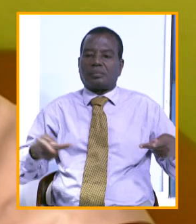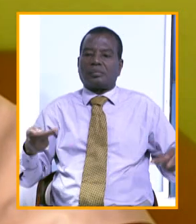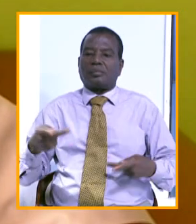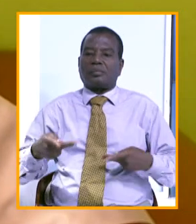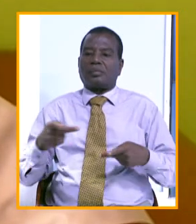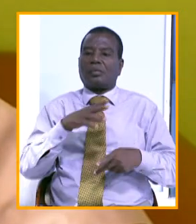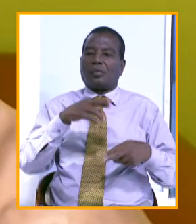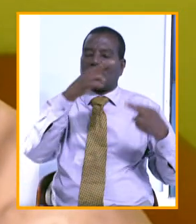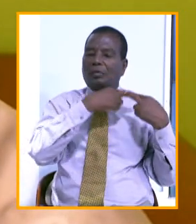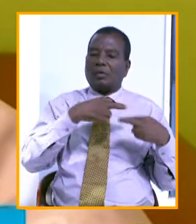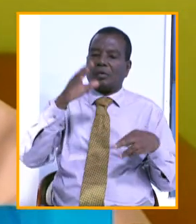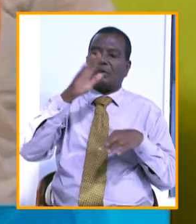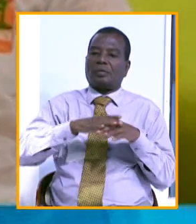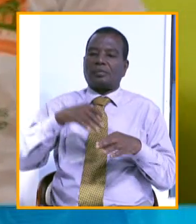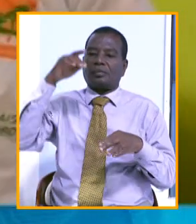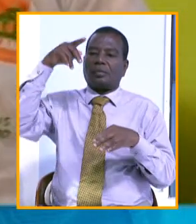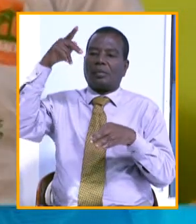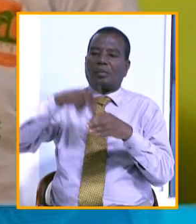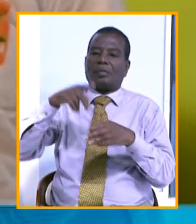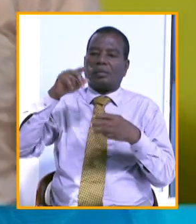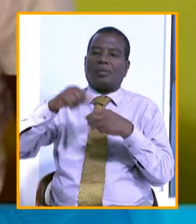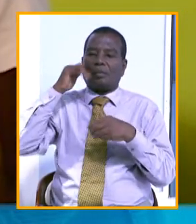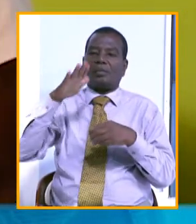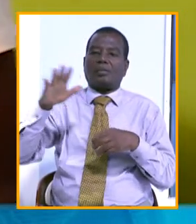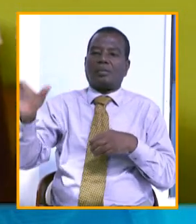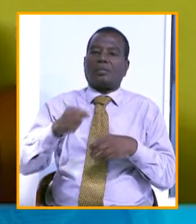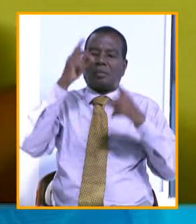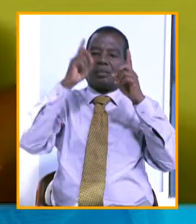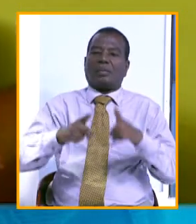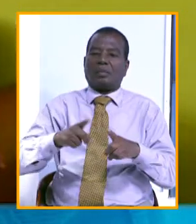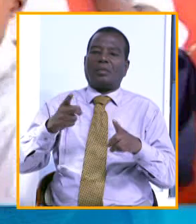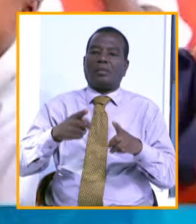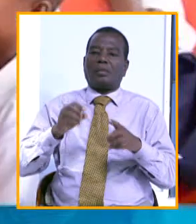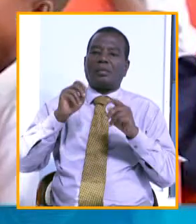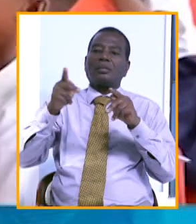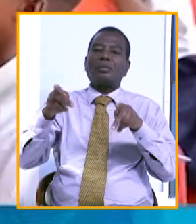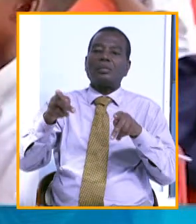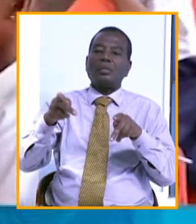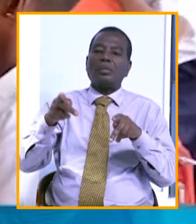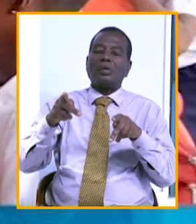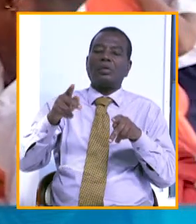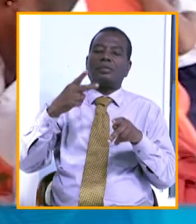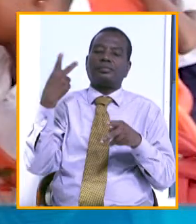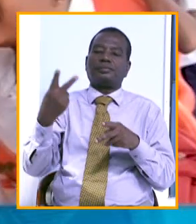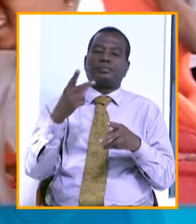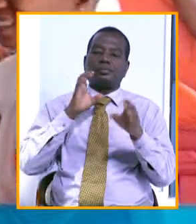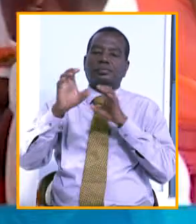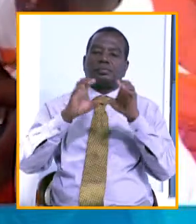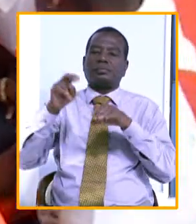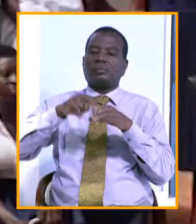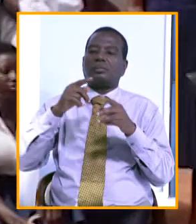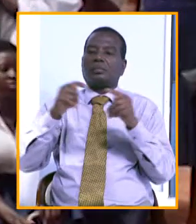responsable et la deuxième sur la participation des femmes à la prise de décision et aux opportunités. Deux communications qui ont été